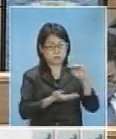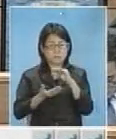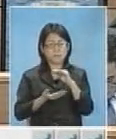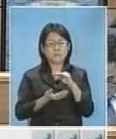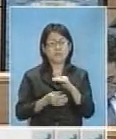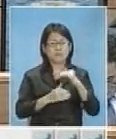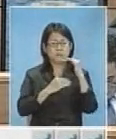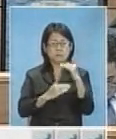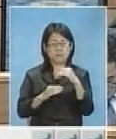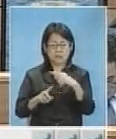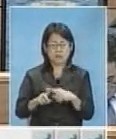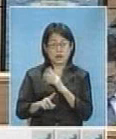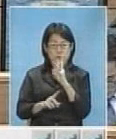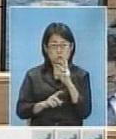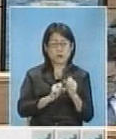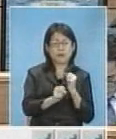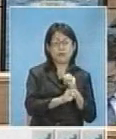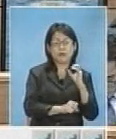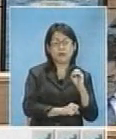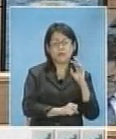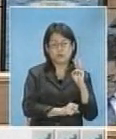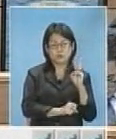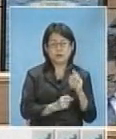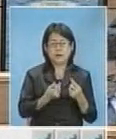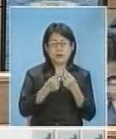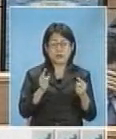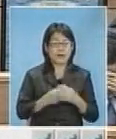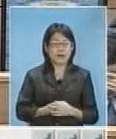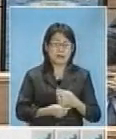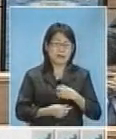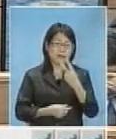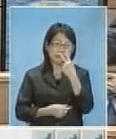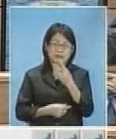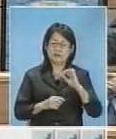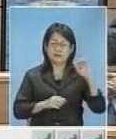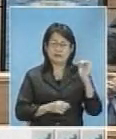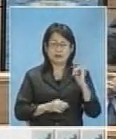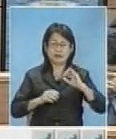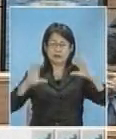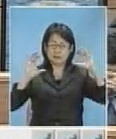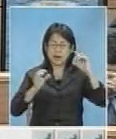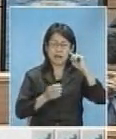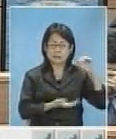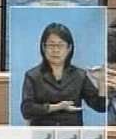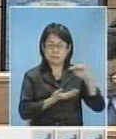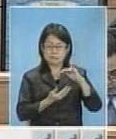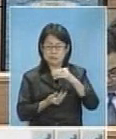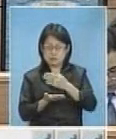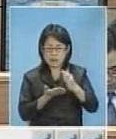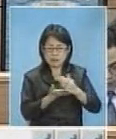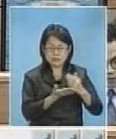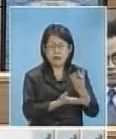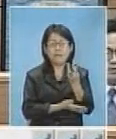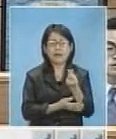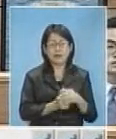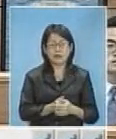น2566ทั้งที่ยังไม่ได้เห็นวี่แววรัฐบาลนั้นจะนำเงินนี้ไปใช้เมื่อใดสิ่ง